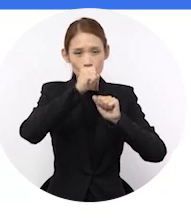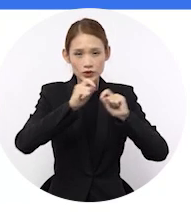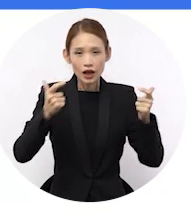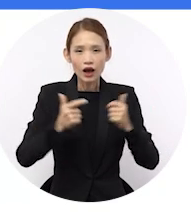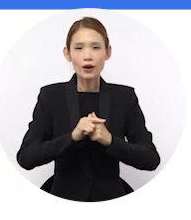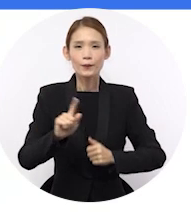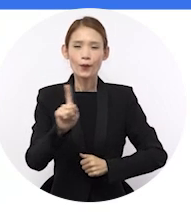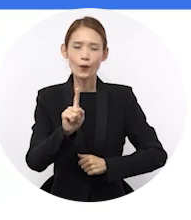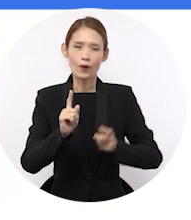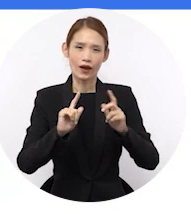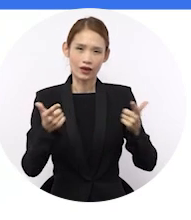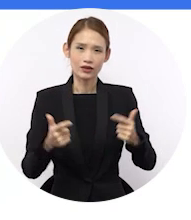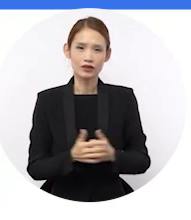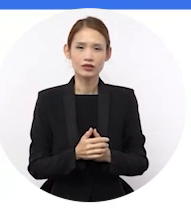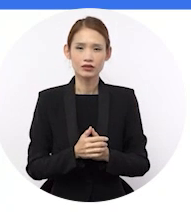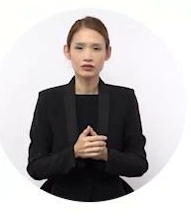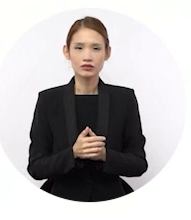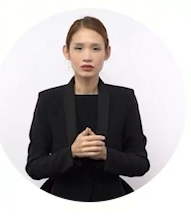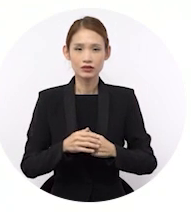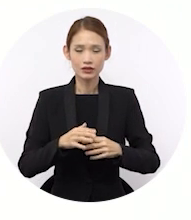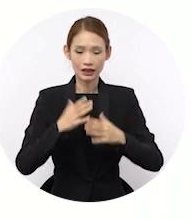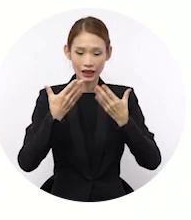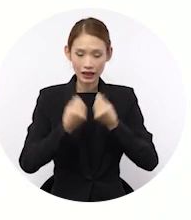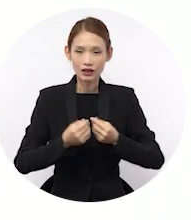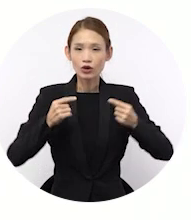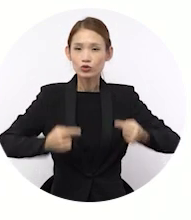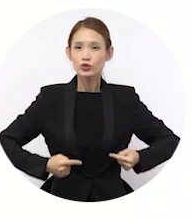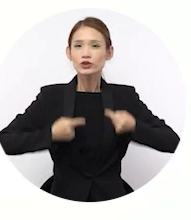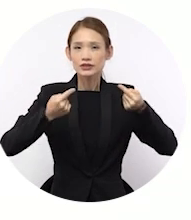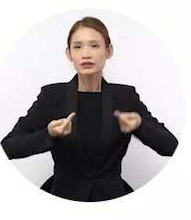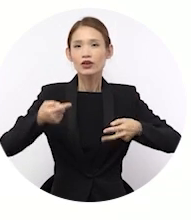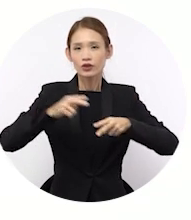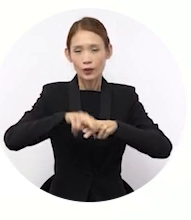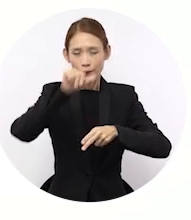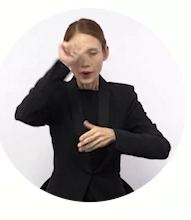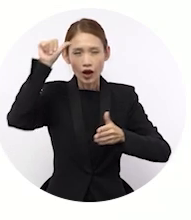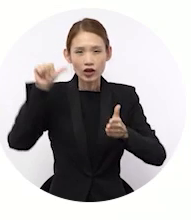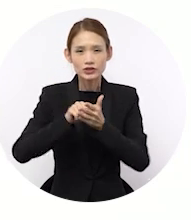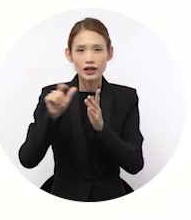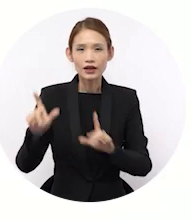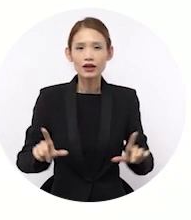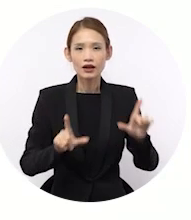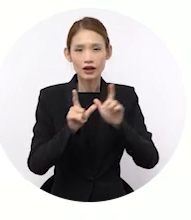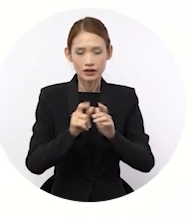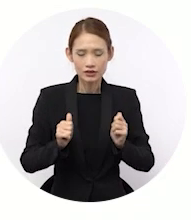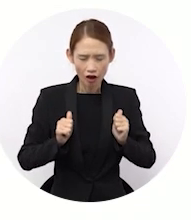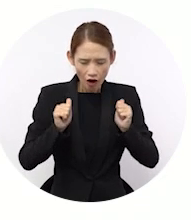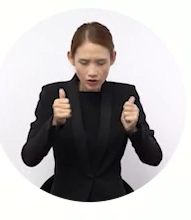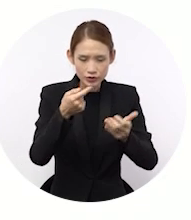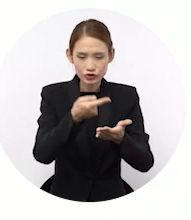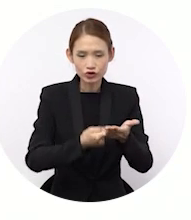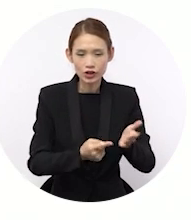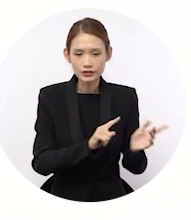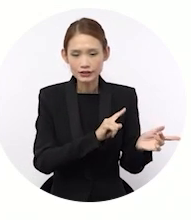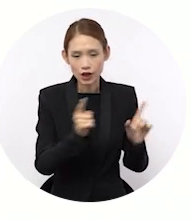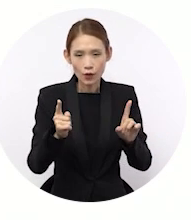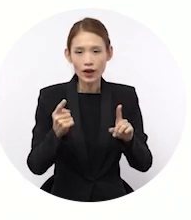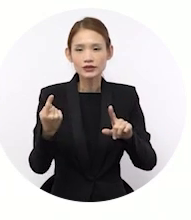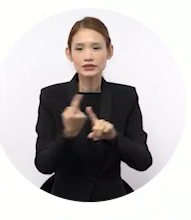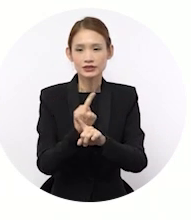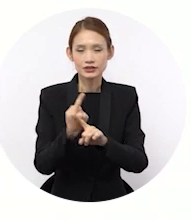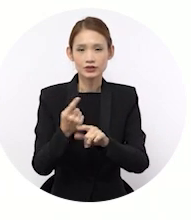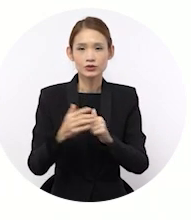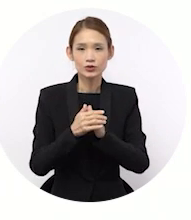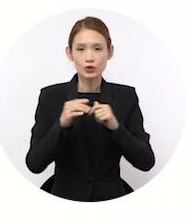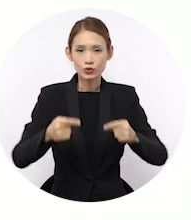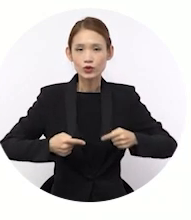안 좋은 상태인 무엇이 아닙니다. 자, 휠체어 타고 평생을 살아가고 있는 사람이 열심히 수술을 받고 재활치료를